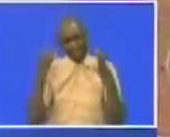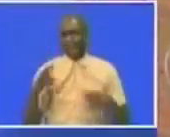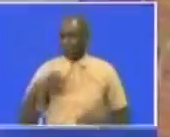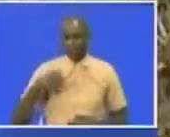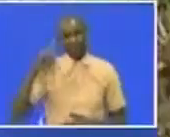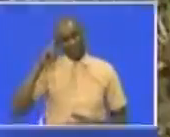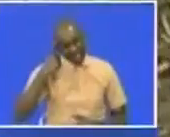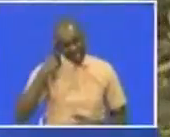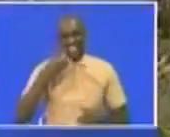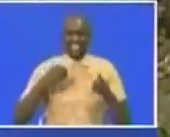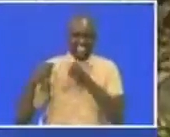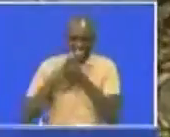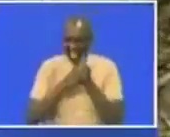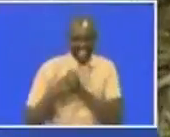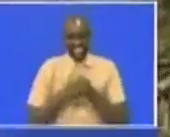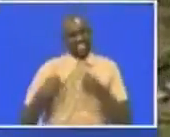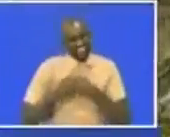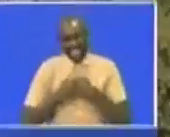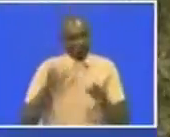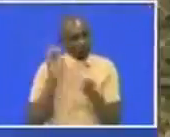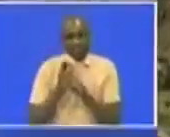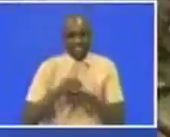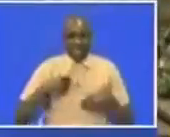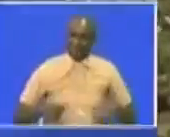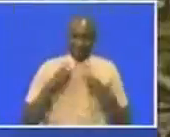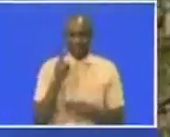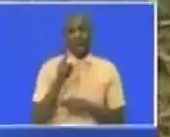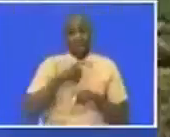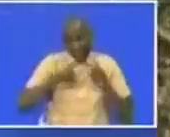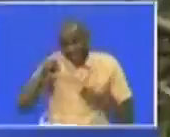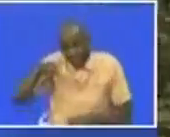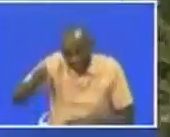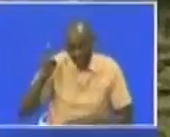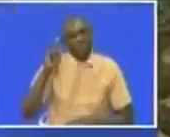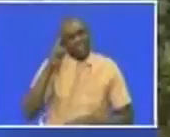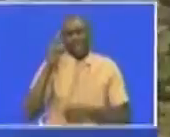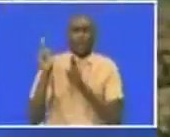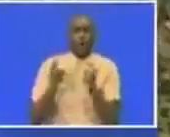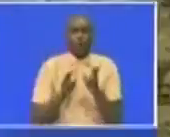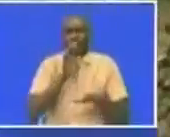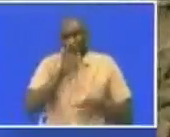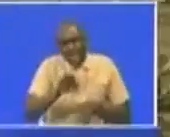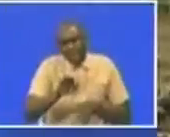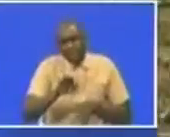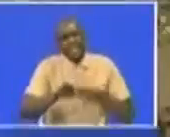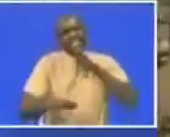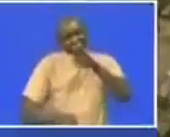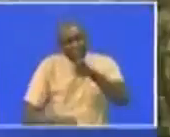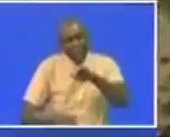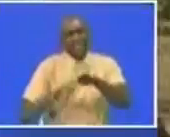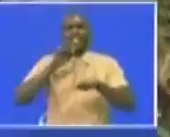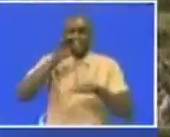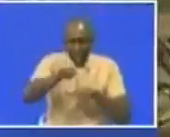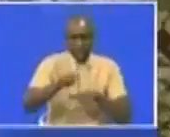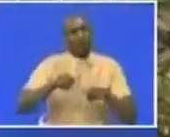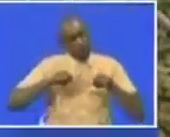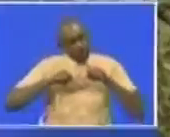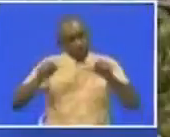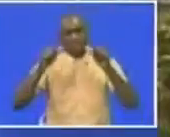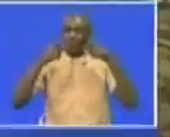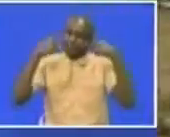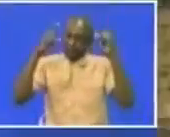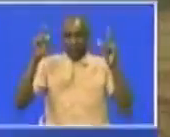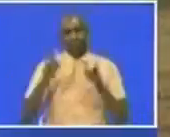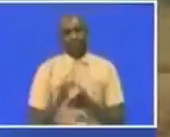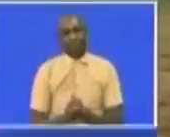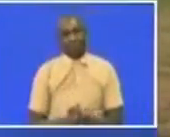wataona vizuizi na changamoto, kwake Victor anachukua kila hatua kuona kwamba amejikwamua kutoka kwa vizuizi